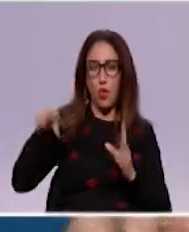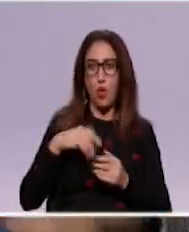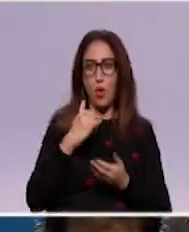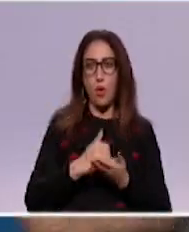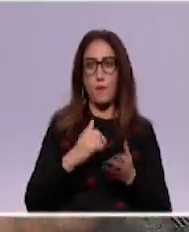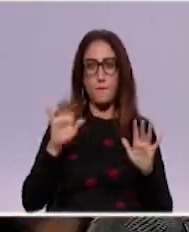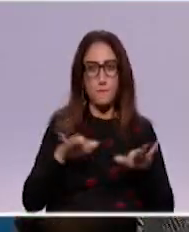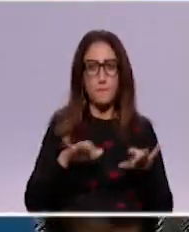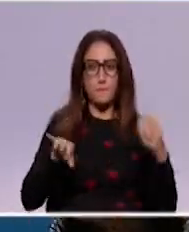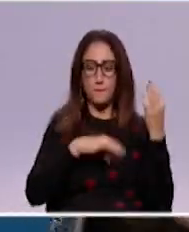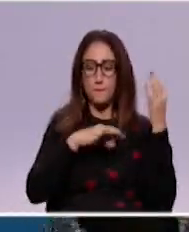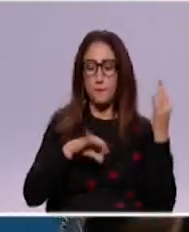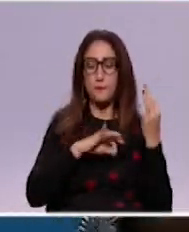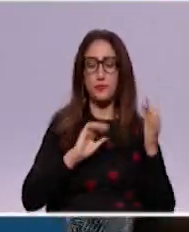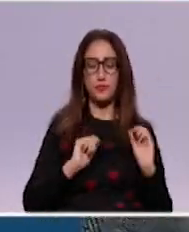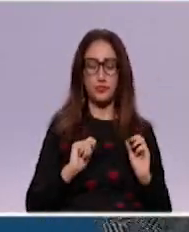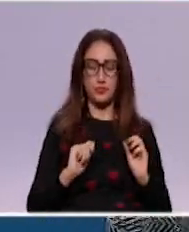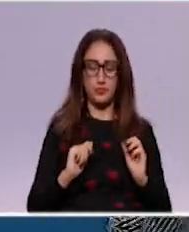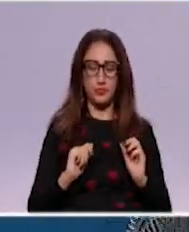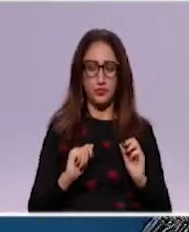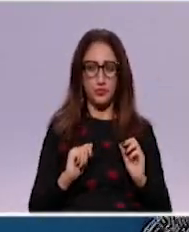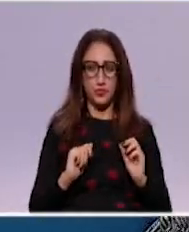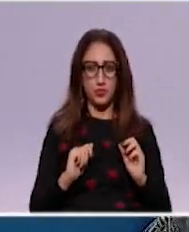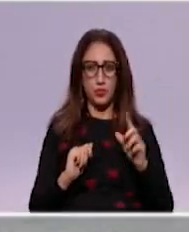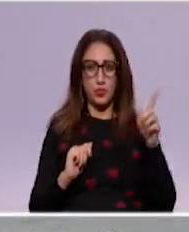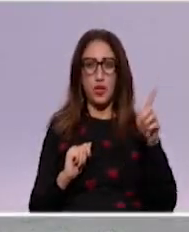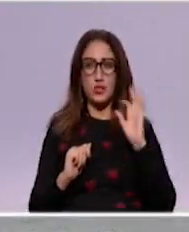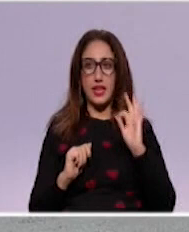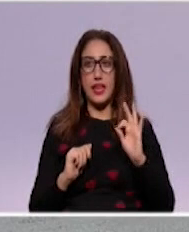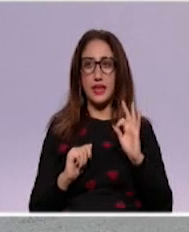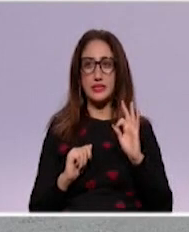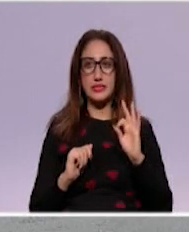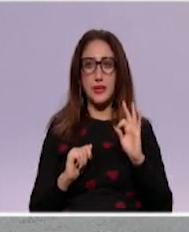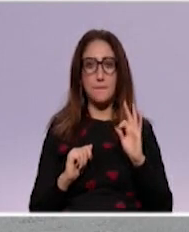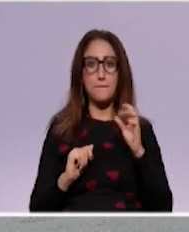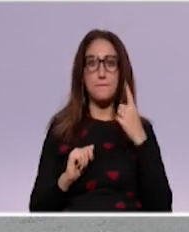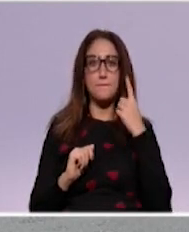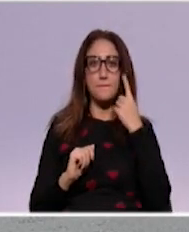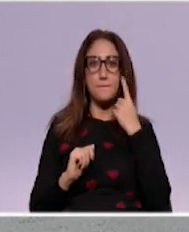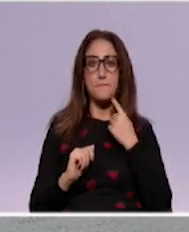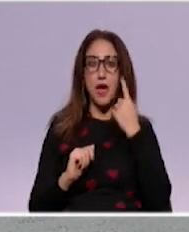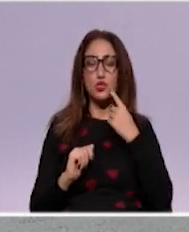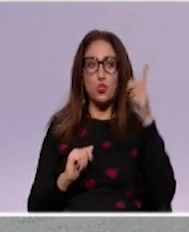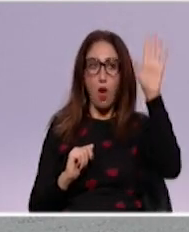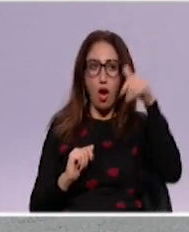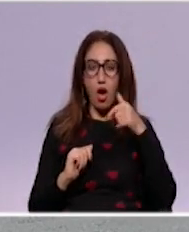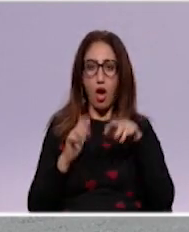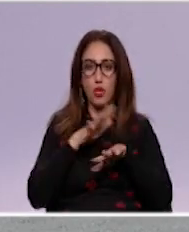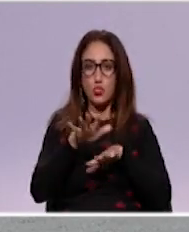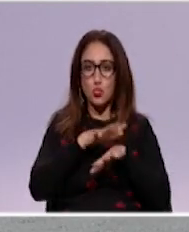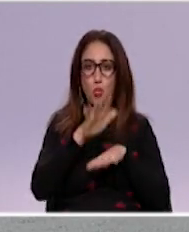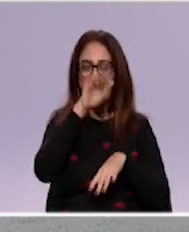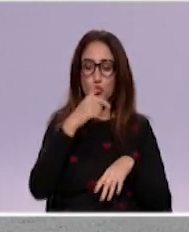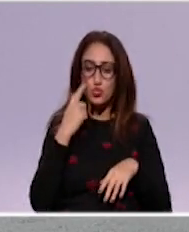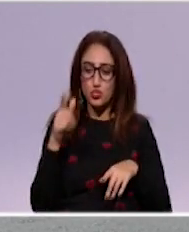جيتار بيس جيتار درامز بتاع وانت هات لي واحد دف نوبي عشان نشوف التوليفه دي تنجح ولا ما تنجحش.